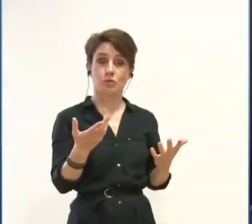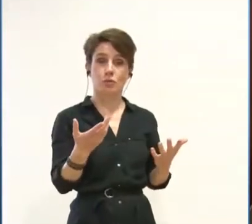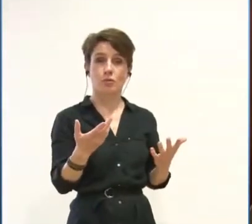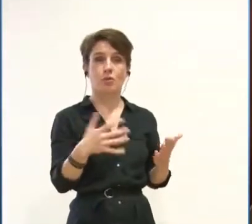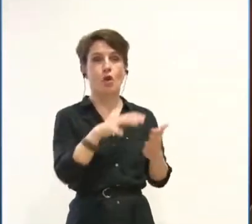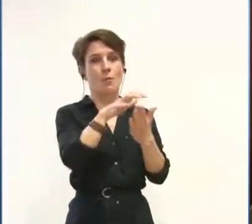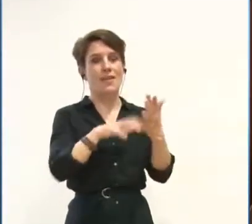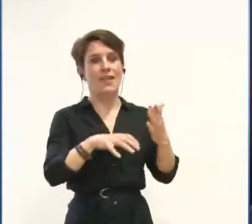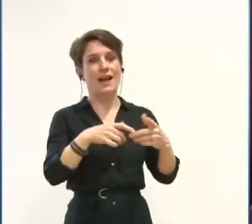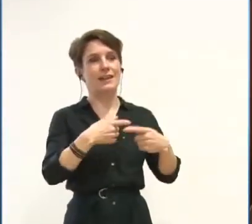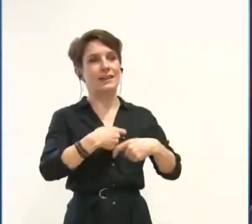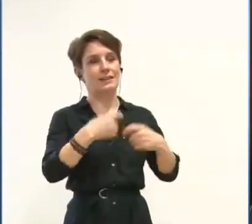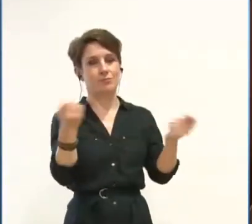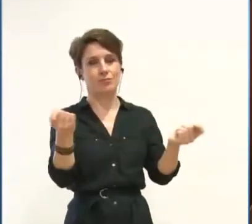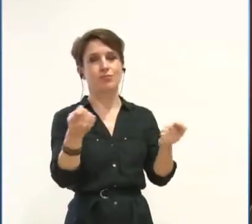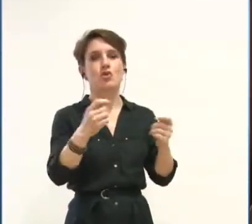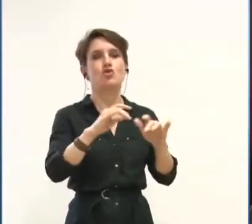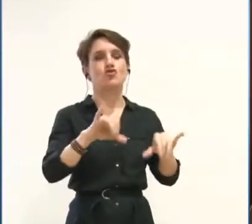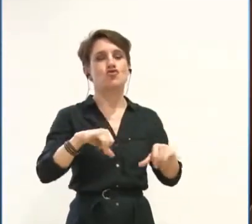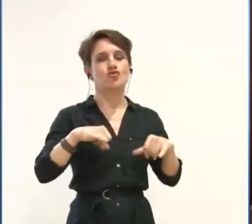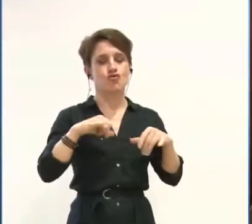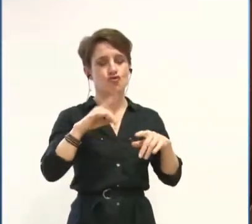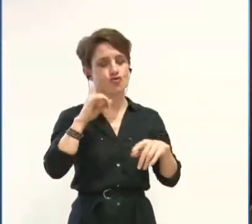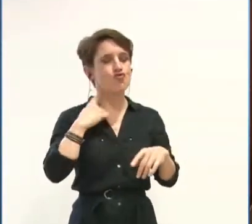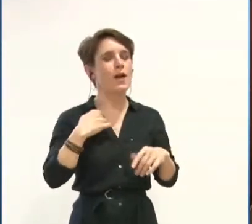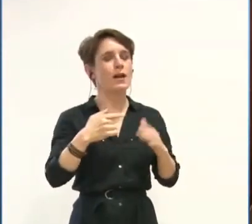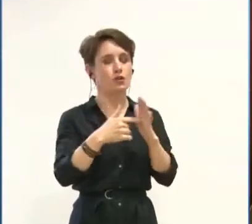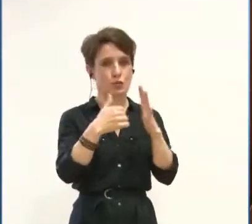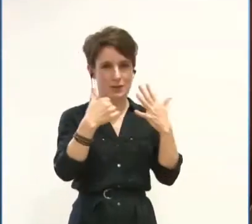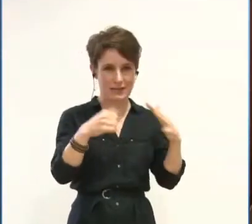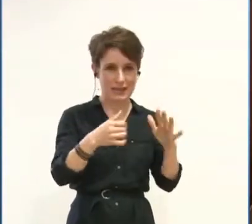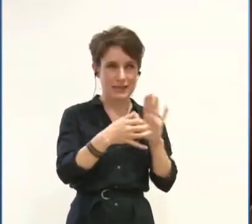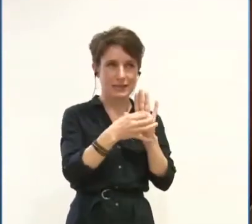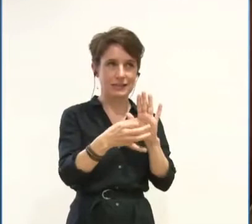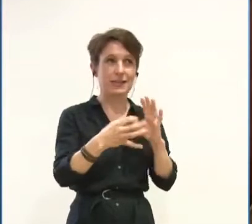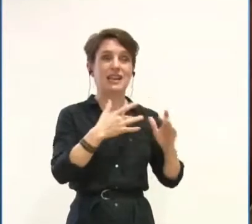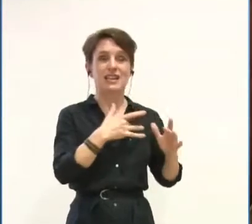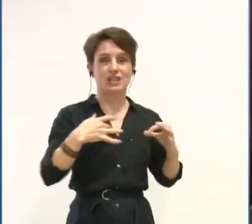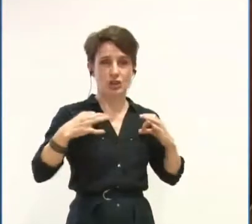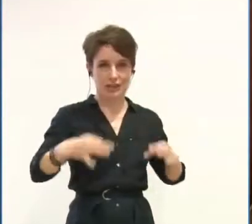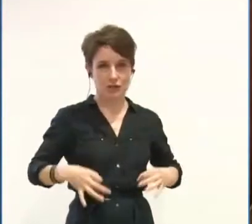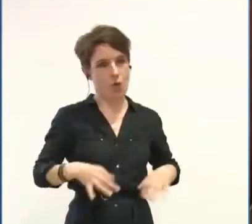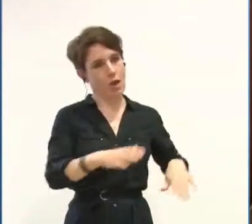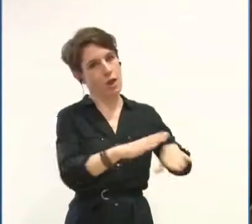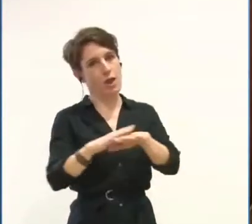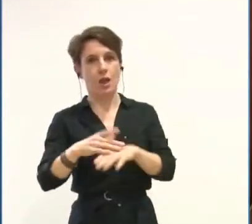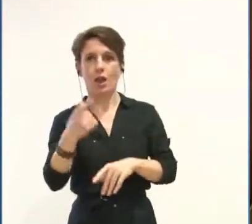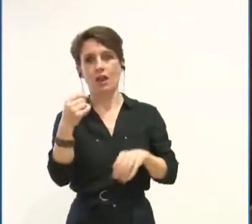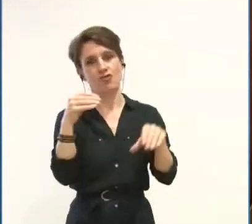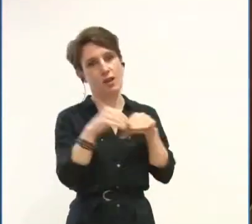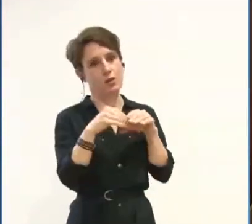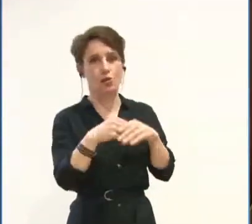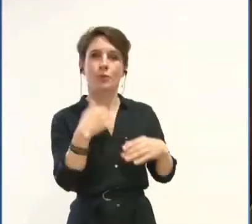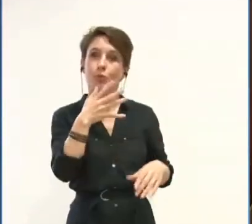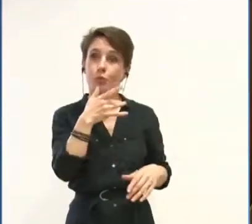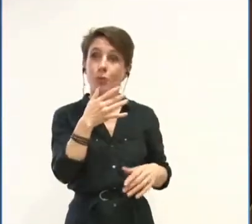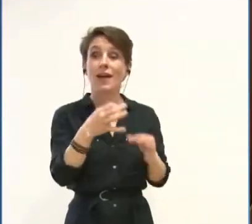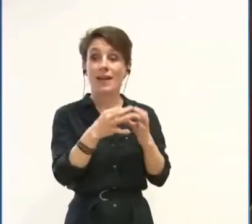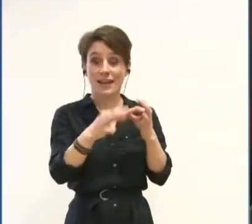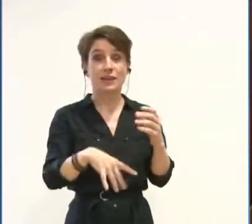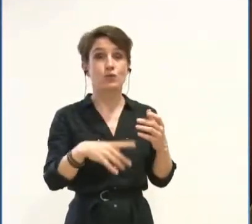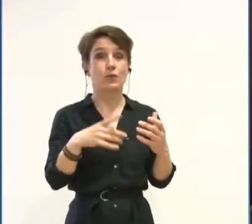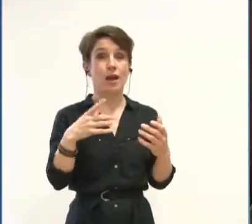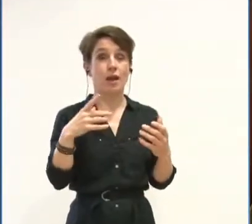2016, intitulé « Santé scolaire, pas d'économie sur le dos des enfants », les organisations syndicales faisaient l'énumération des